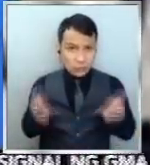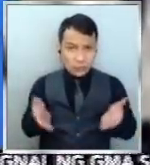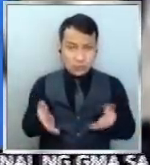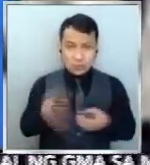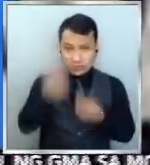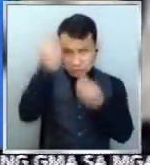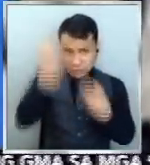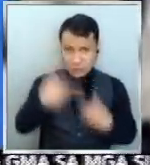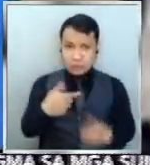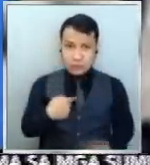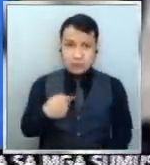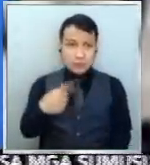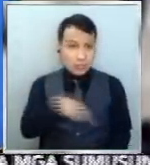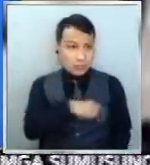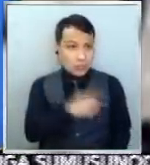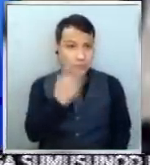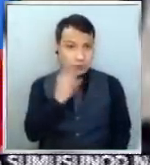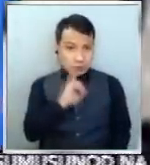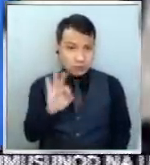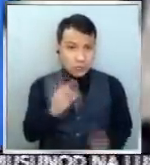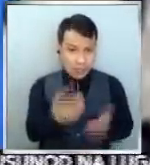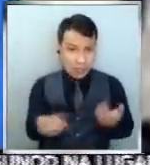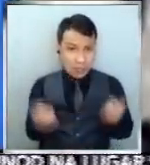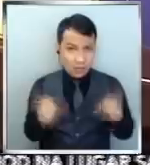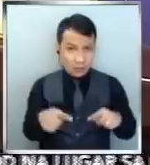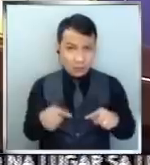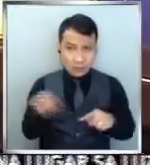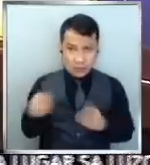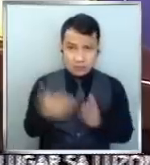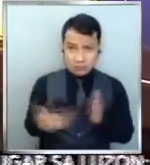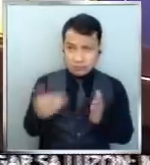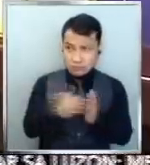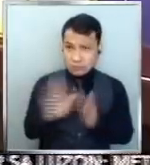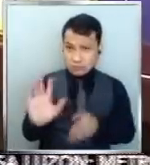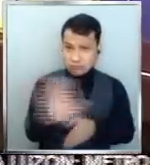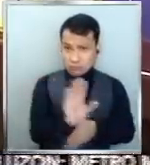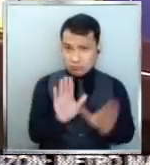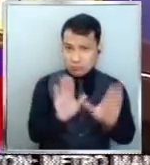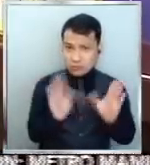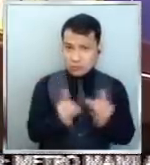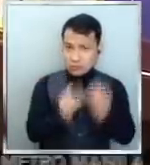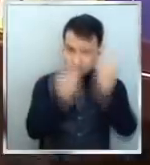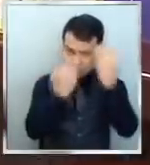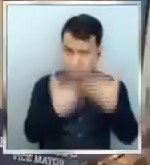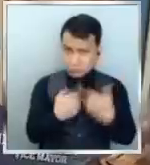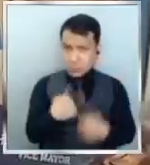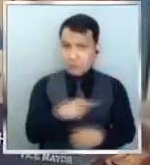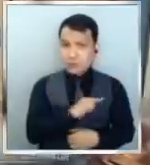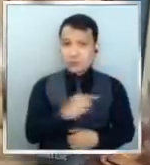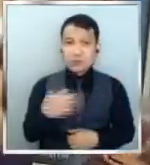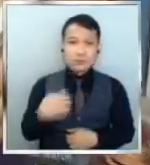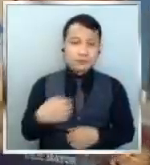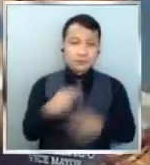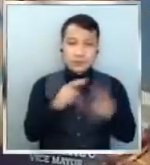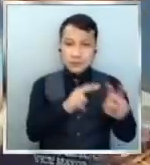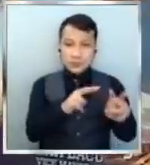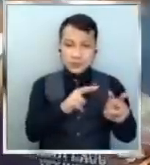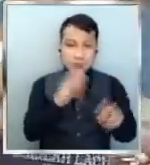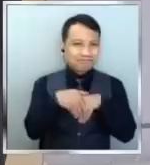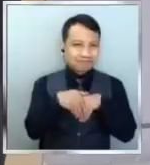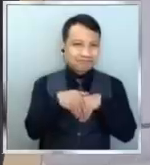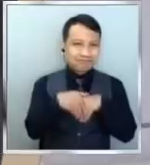PNP kung may mga ganitong insidente sa inyong mga barangay. Katrina Son, Nakatutok, 24